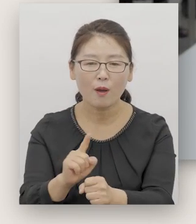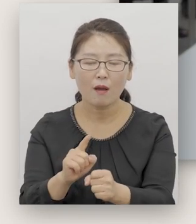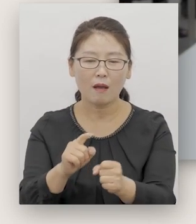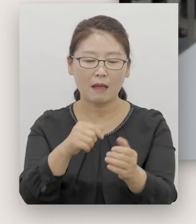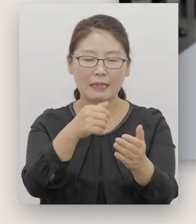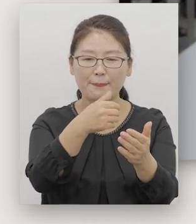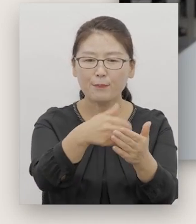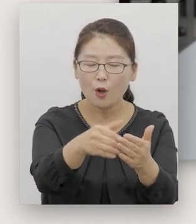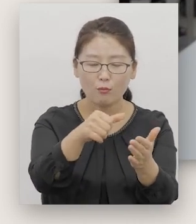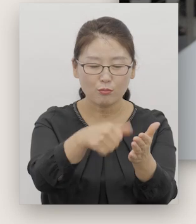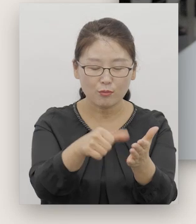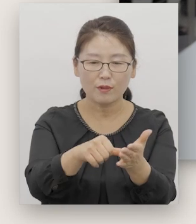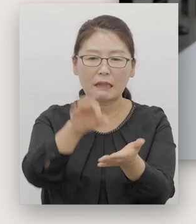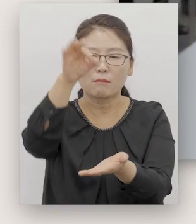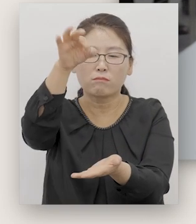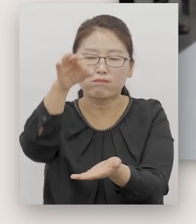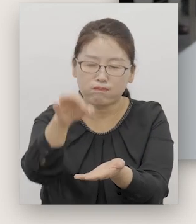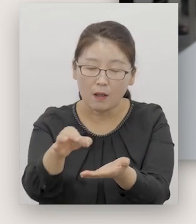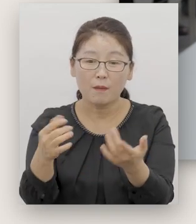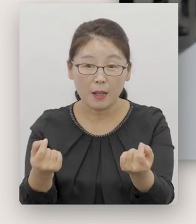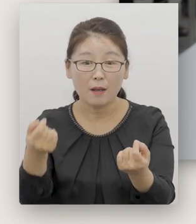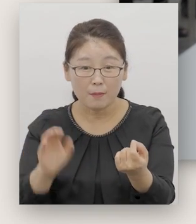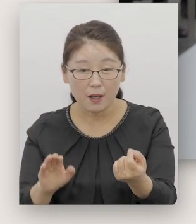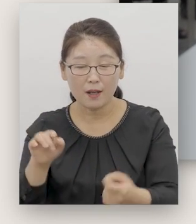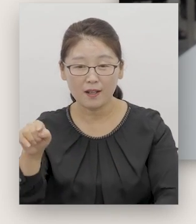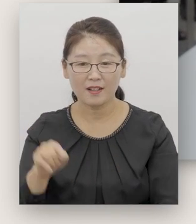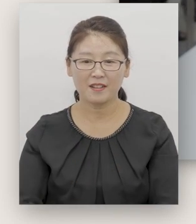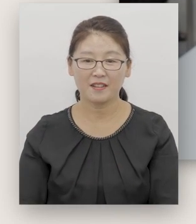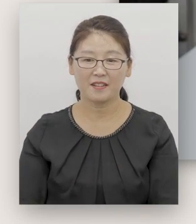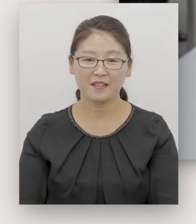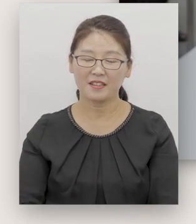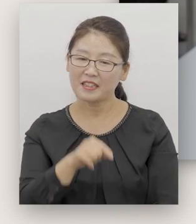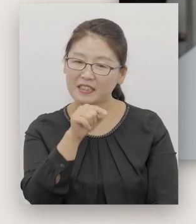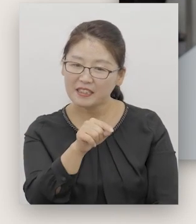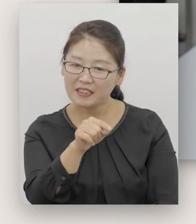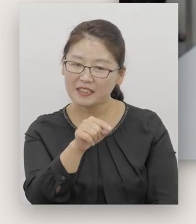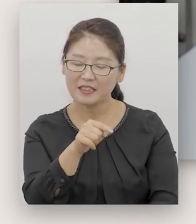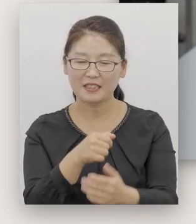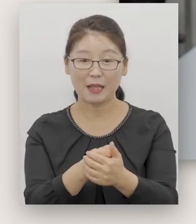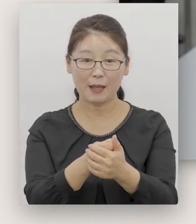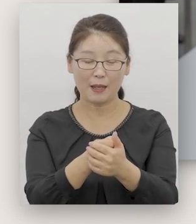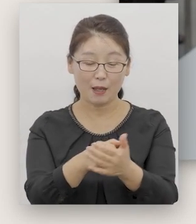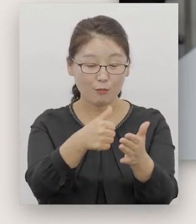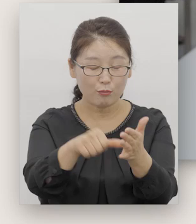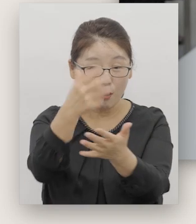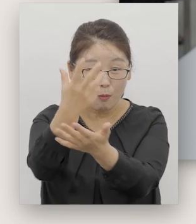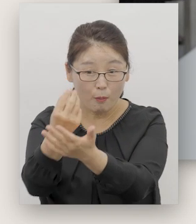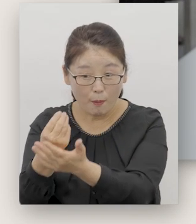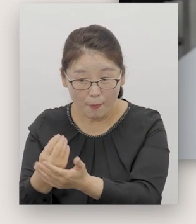밸류라든지 그 가치에 대한 그, 그런 전이 이런 것들이 어떻게 작용하는지 작가는